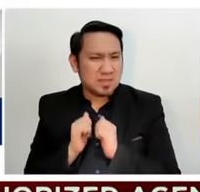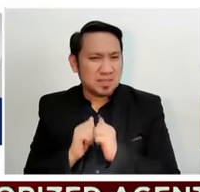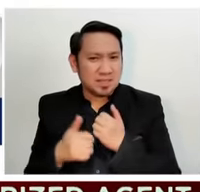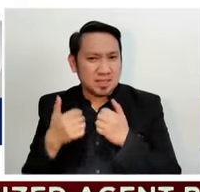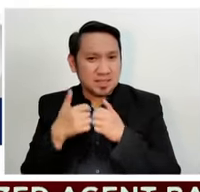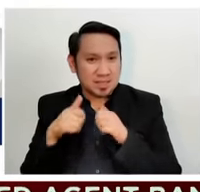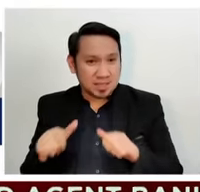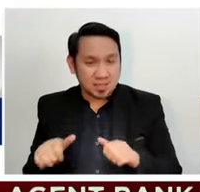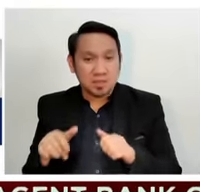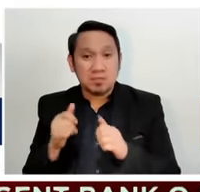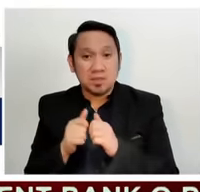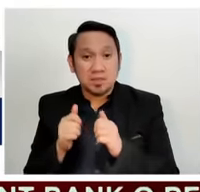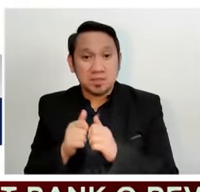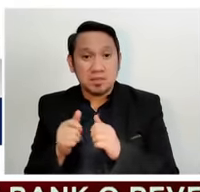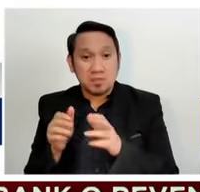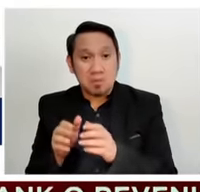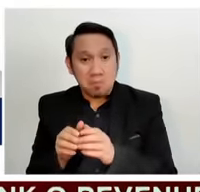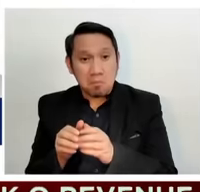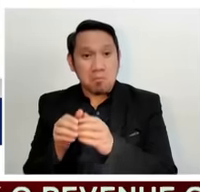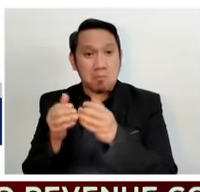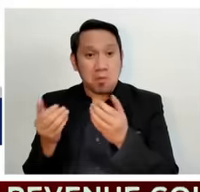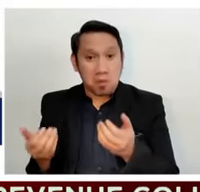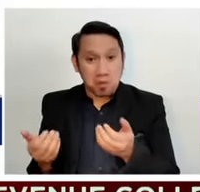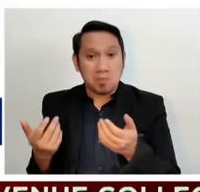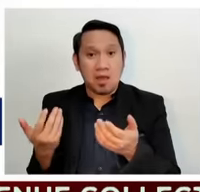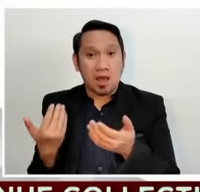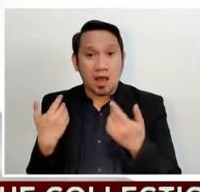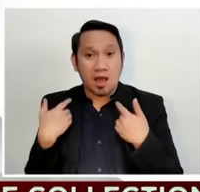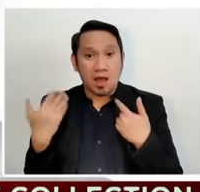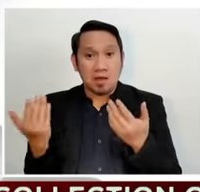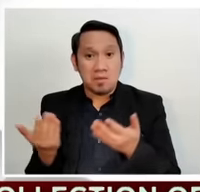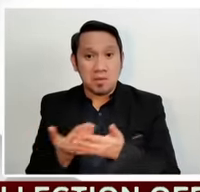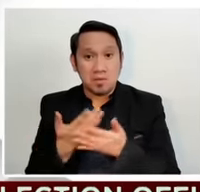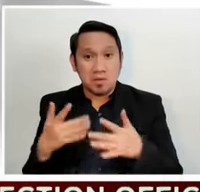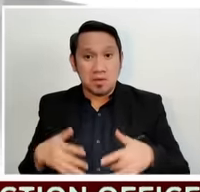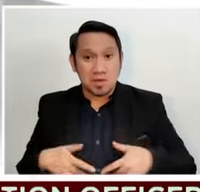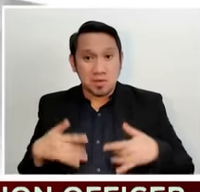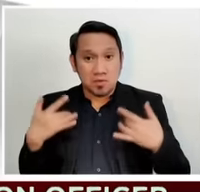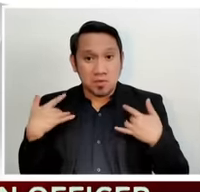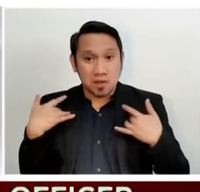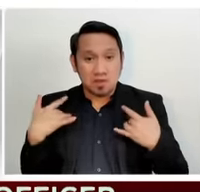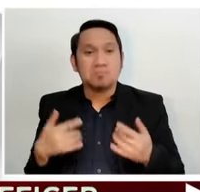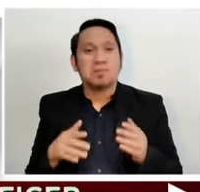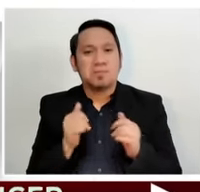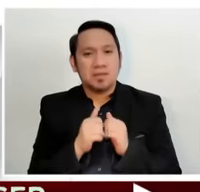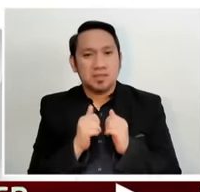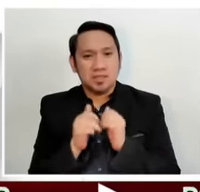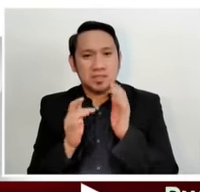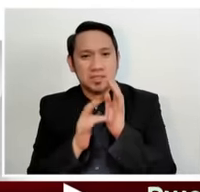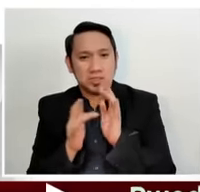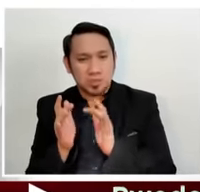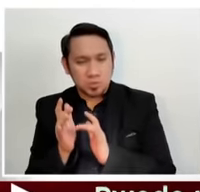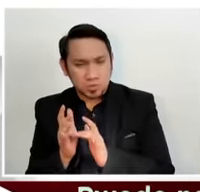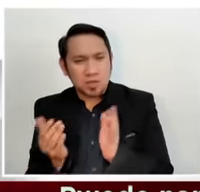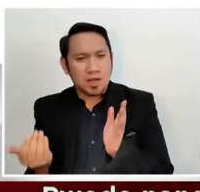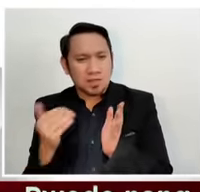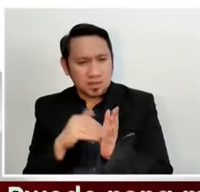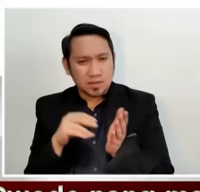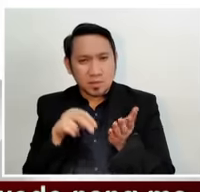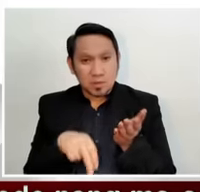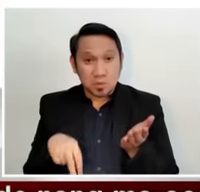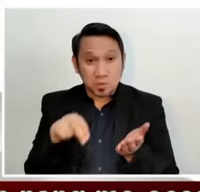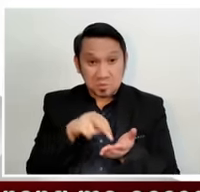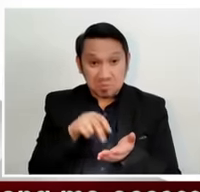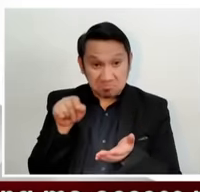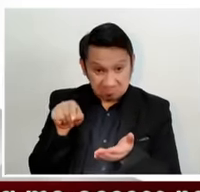ay nag-hatch, may bagong buhay. Si Jesus ay muling nabuhay. Kumbaga, dahil sa muling pagkabuhay na